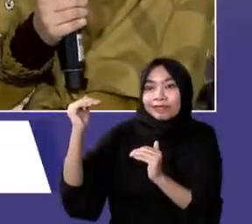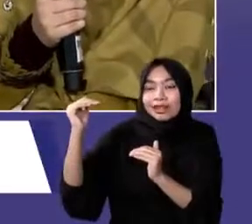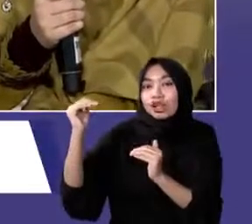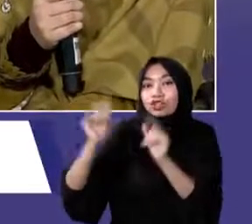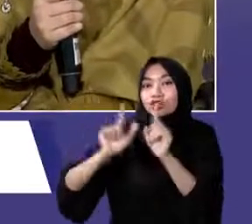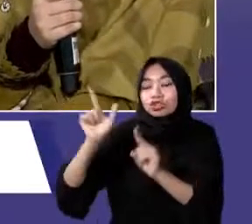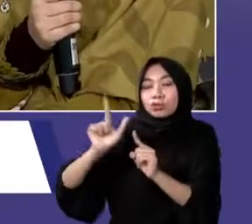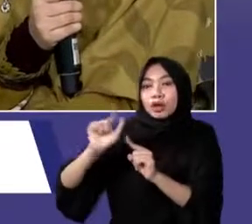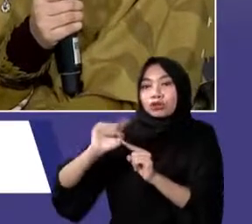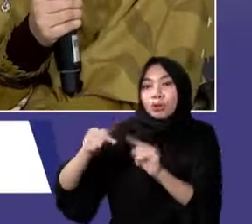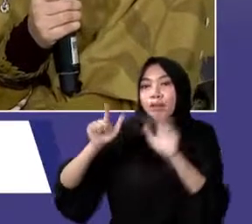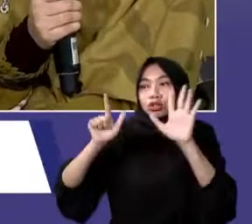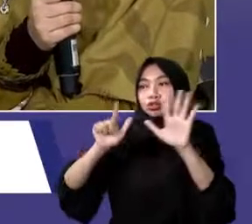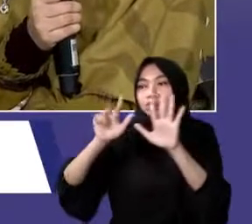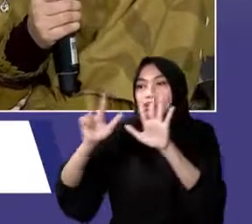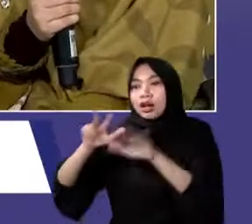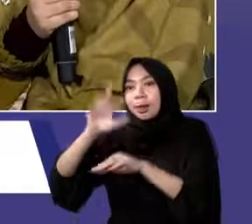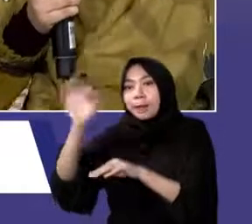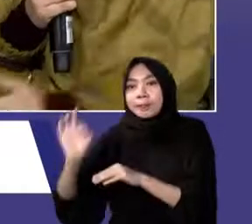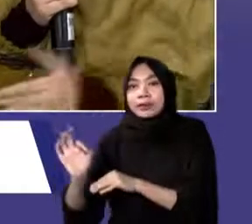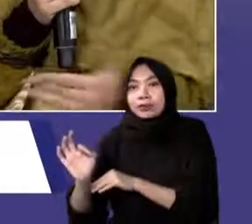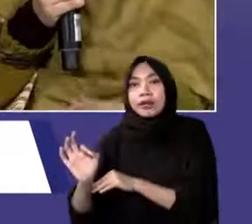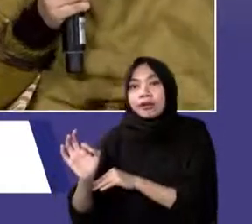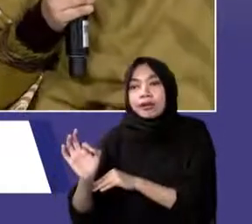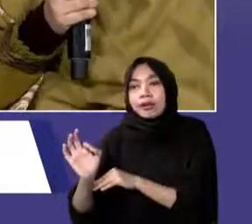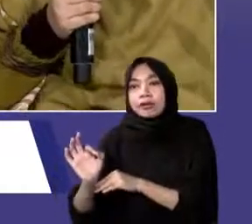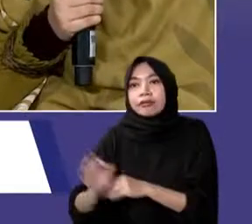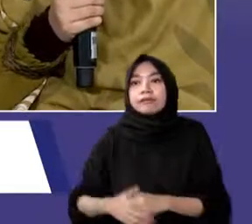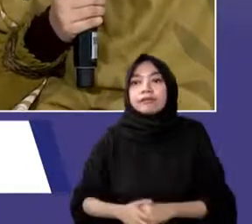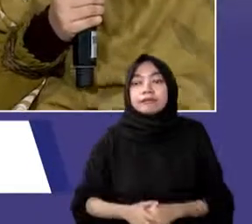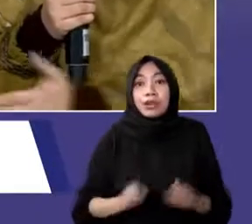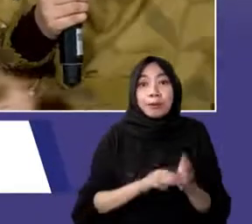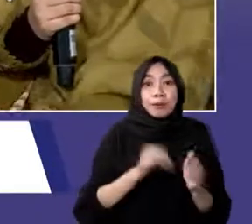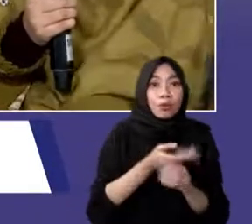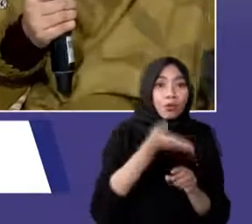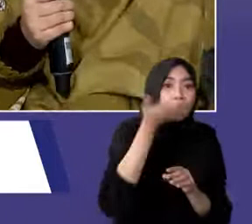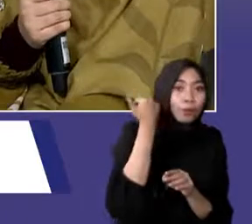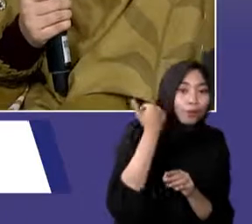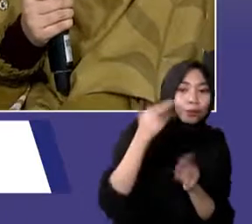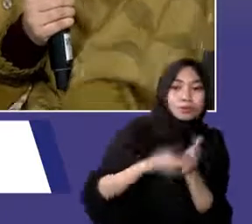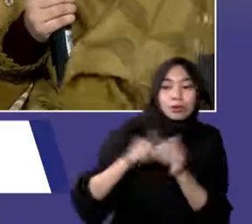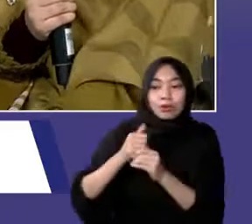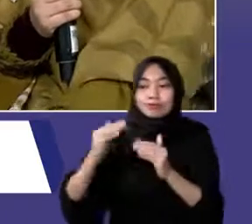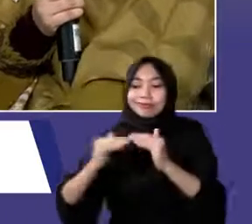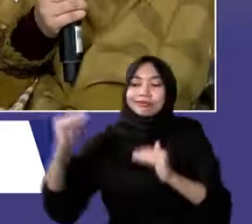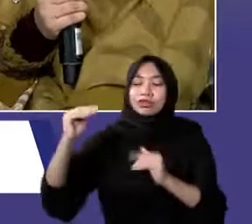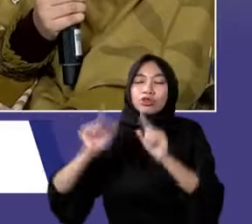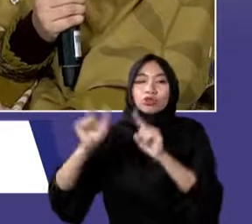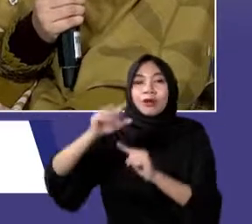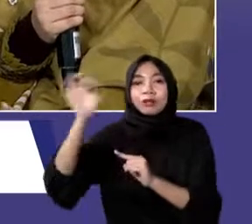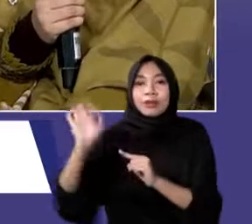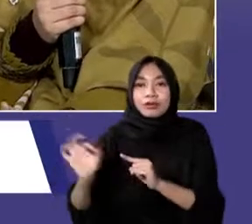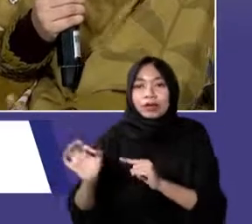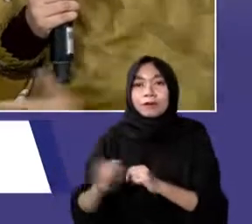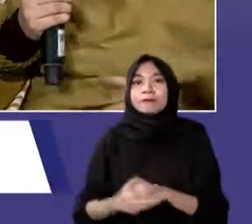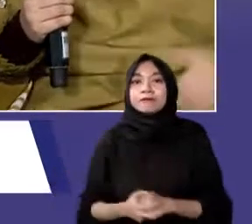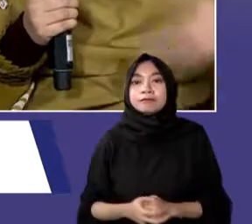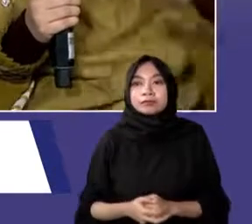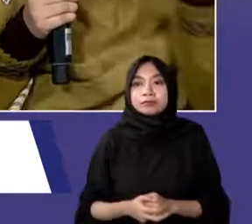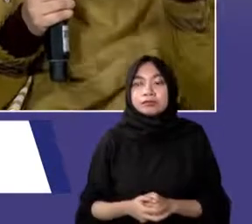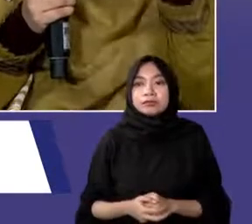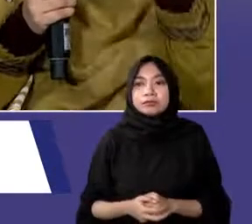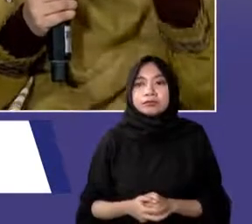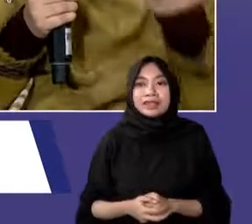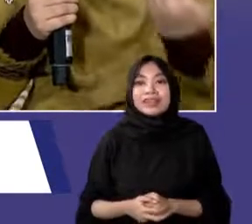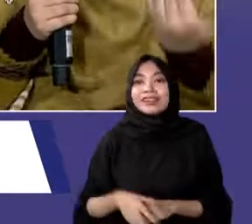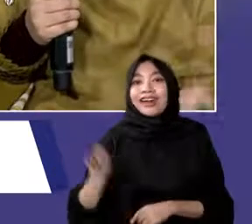sebesar 17,78% dibandingkan dengan pekan sebelumnya. Namun ada satu hal yang ingin menjadi catatan, Mbak Putri, tadi kan kita